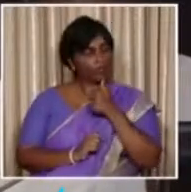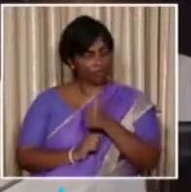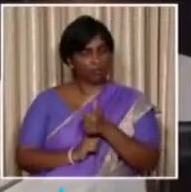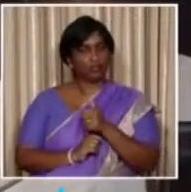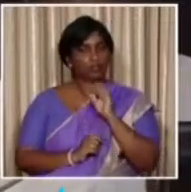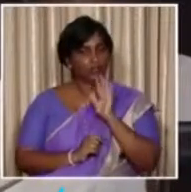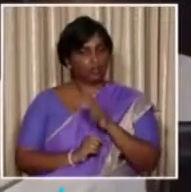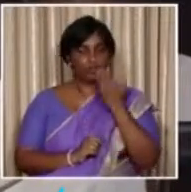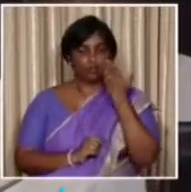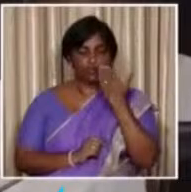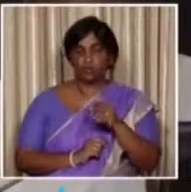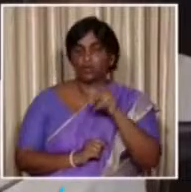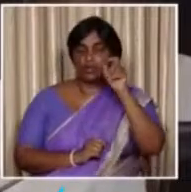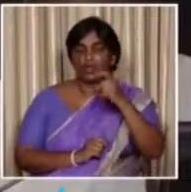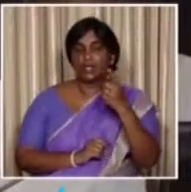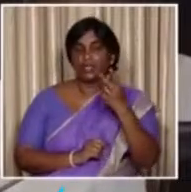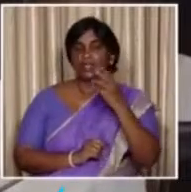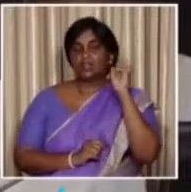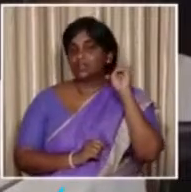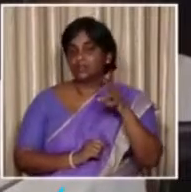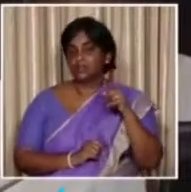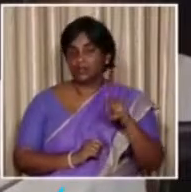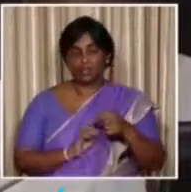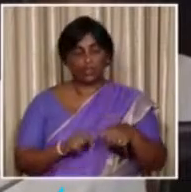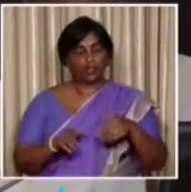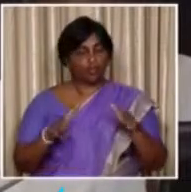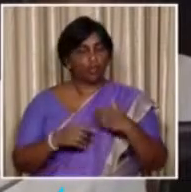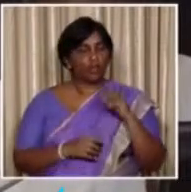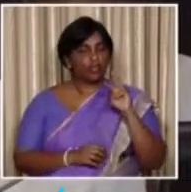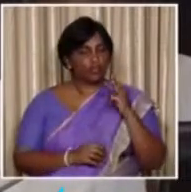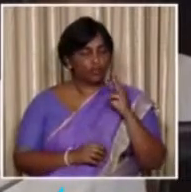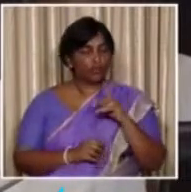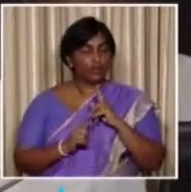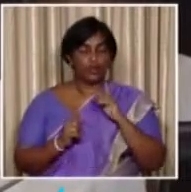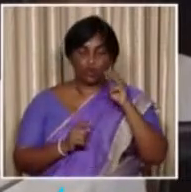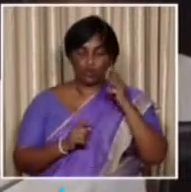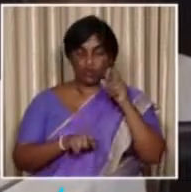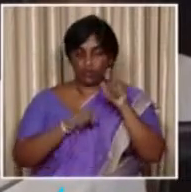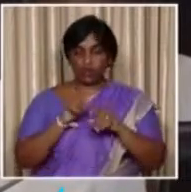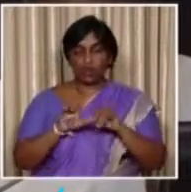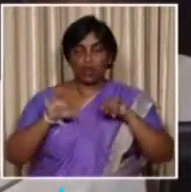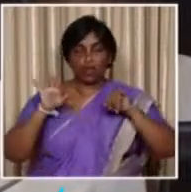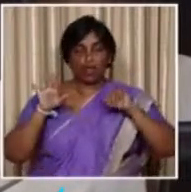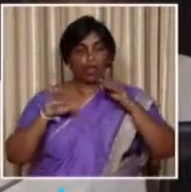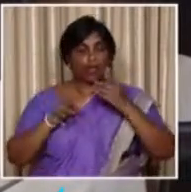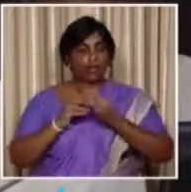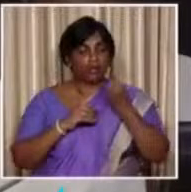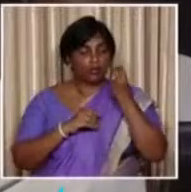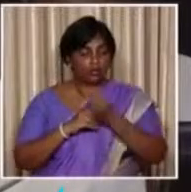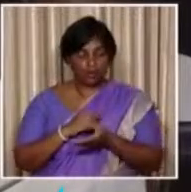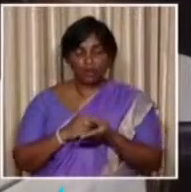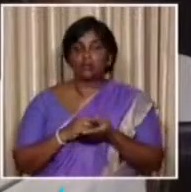නම් නමුත් බලන්න කී දෙනාට දීලා තියෙන්නේ. තාම තියෙන්නේ 300 ගානකට දීලා තියෙන්නේ 6300 එකේ. මේක ඉක්මන්